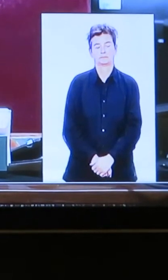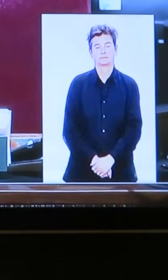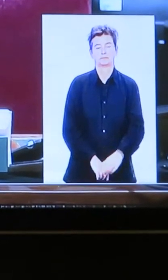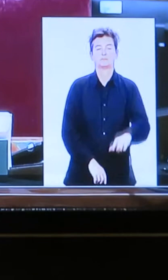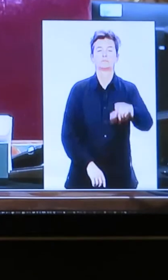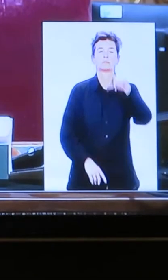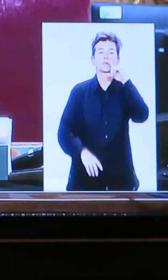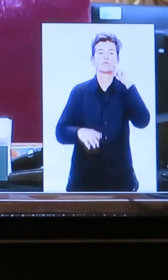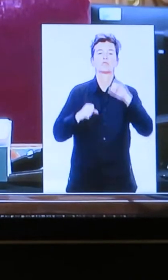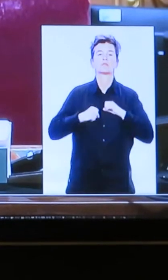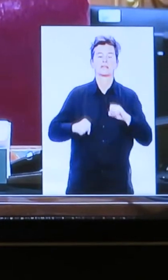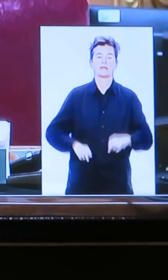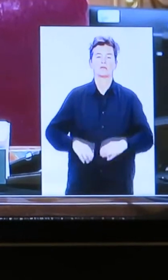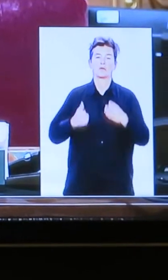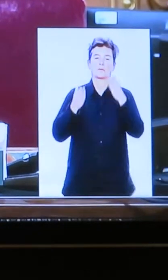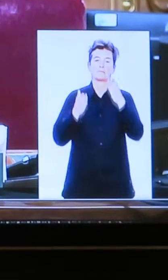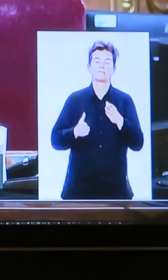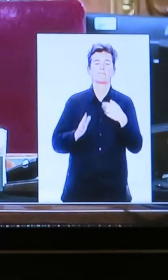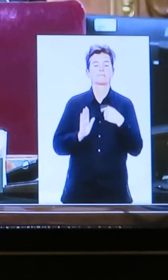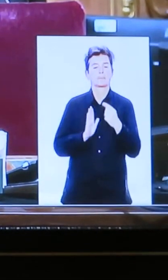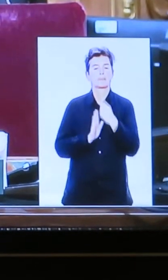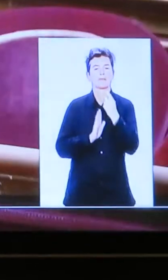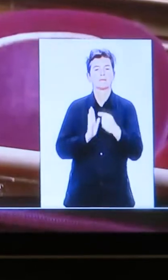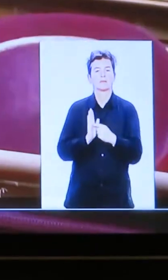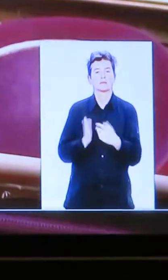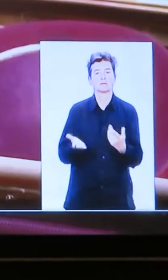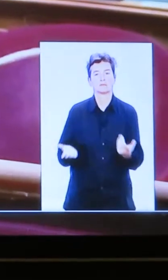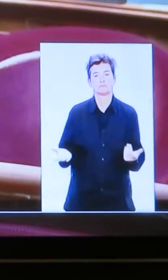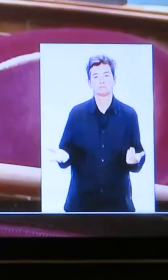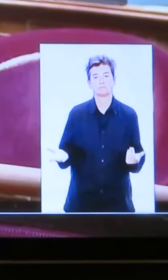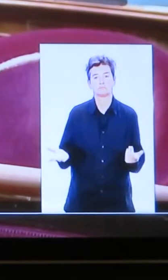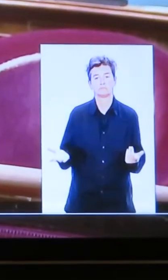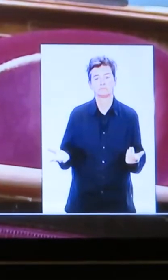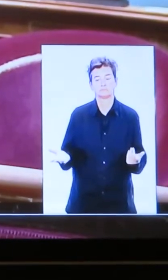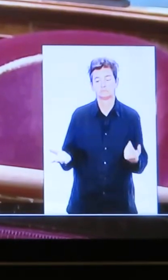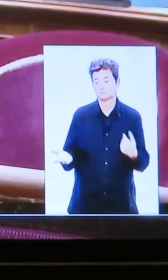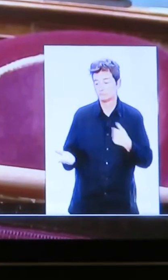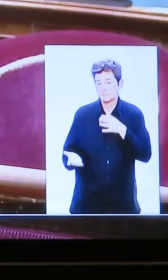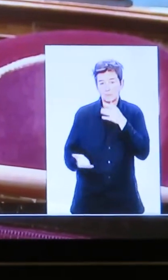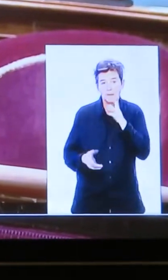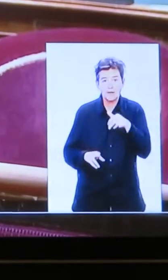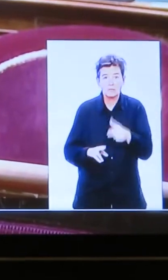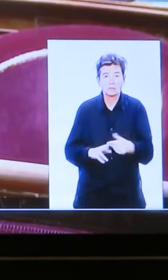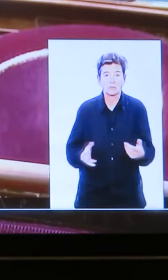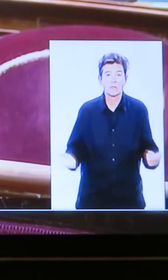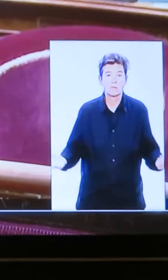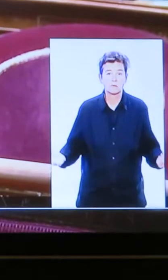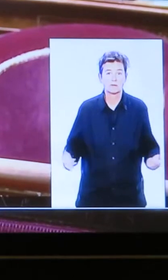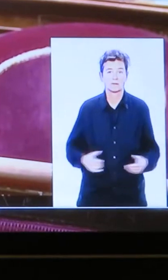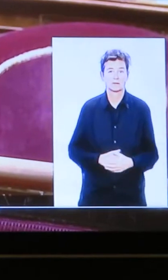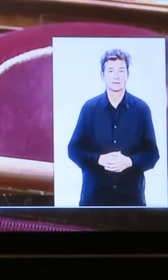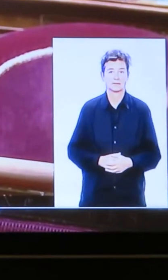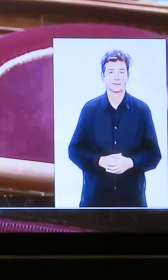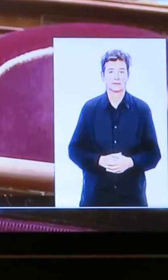Monsieur le sénateur Ravier, vous posez une question à laquelle nous sommes les derniers à pouvoir répondre.